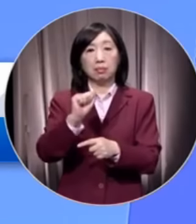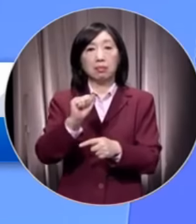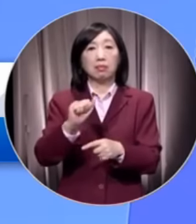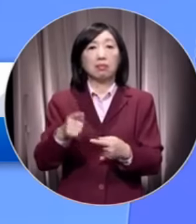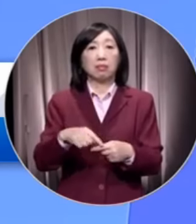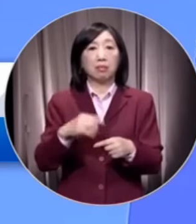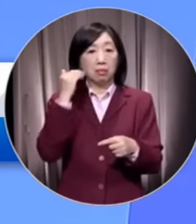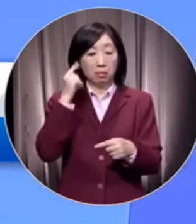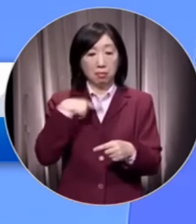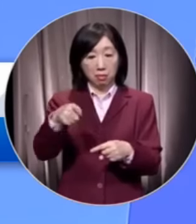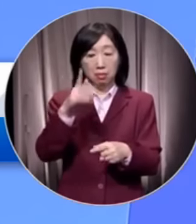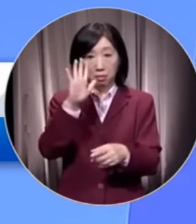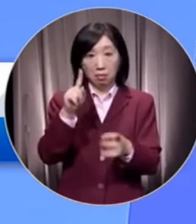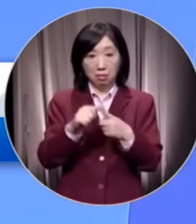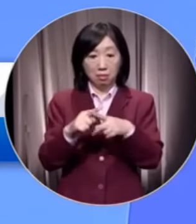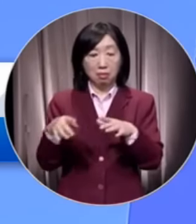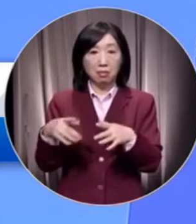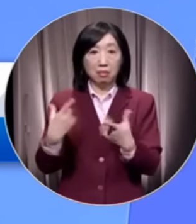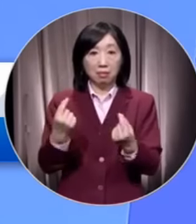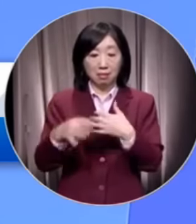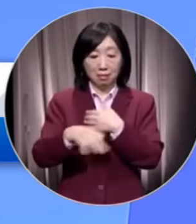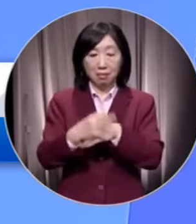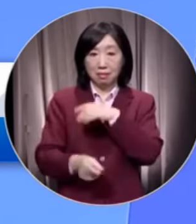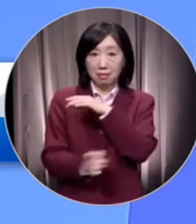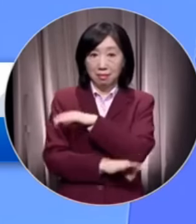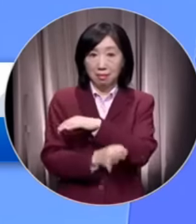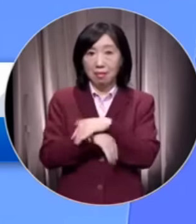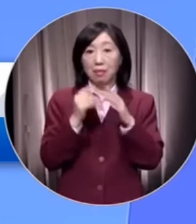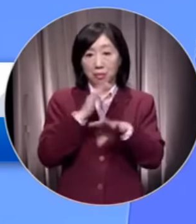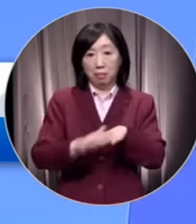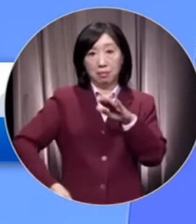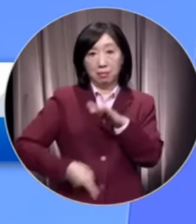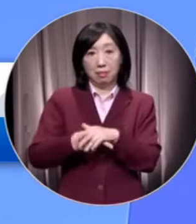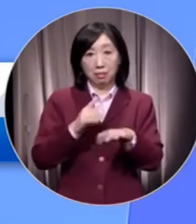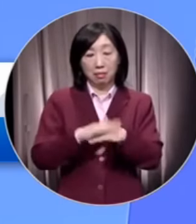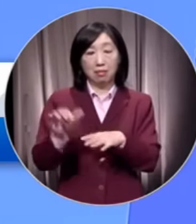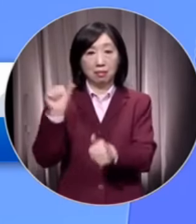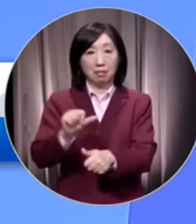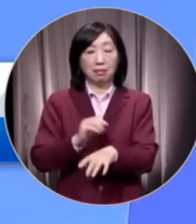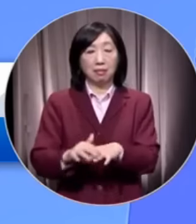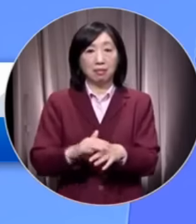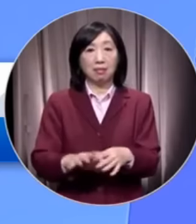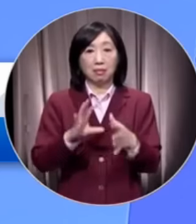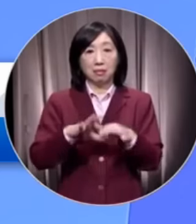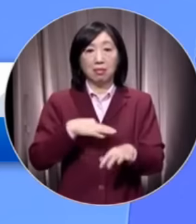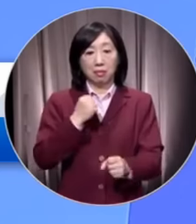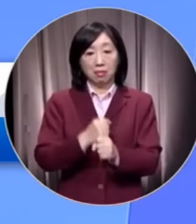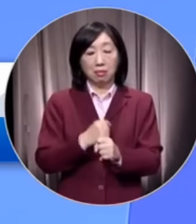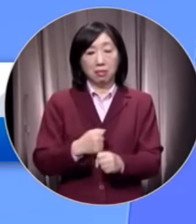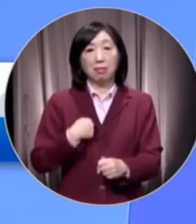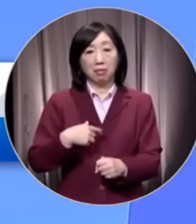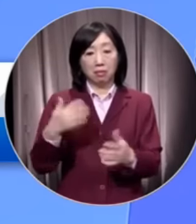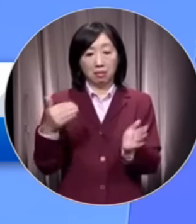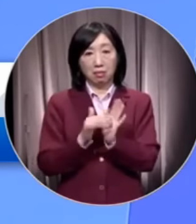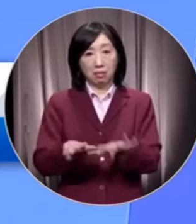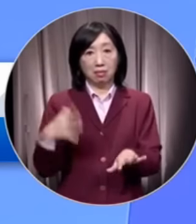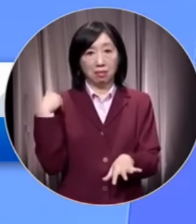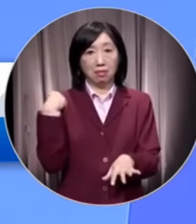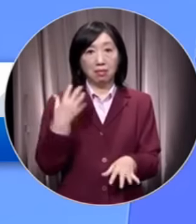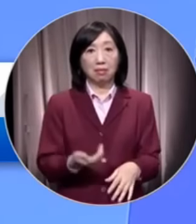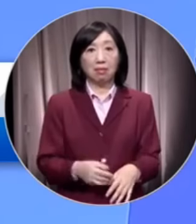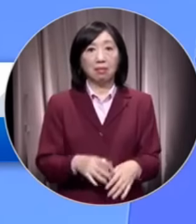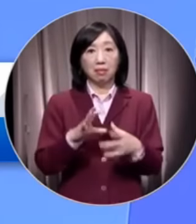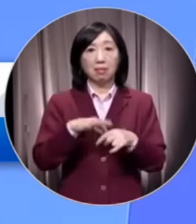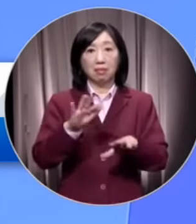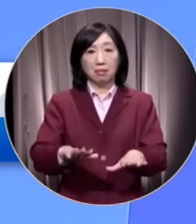办，这是我的作风。一样的，担任国民党主席到今天，至少现在的国民党中央绝对不容